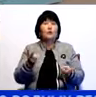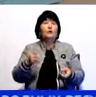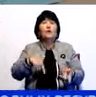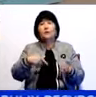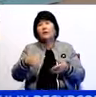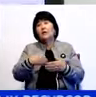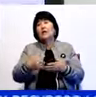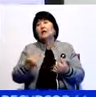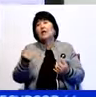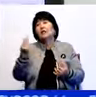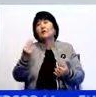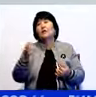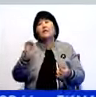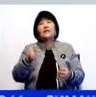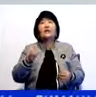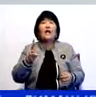приём цифрового сигнала